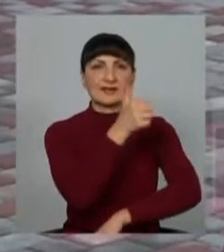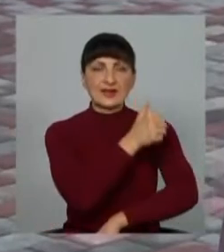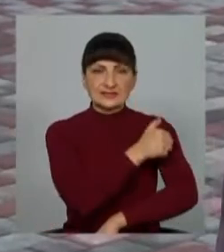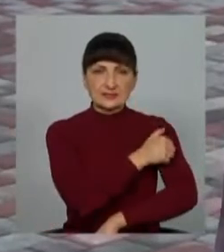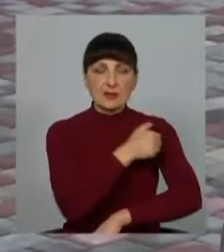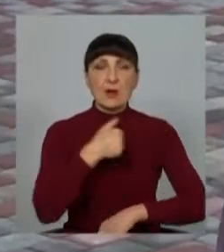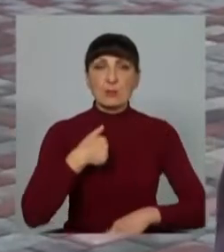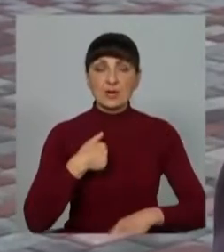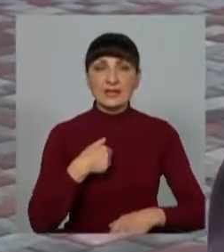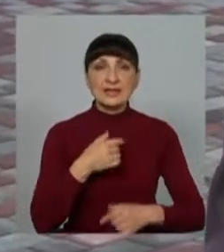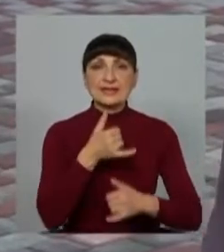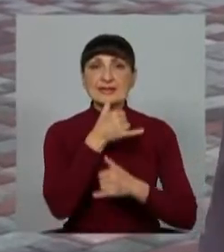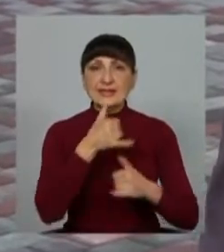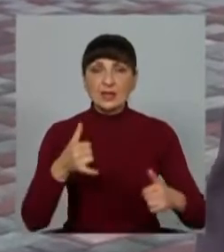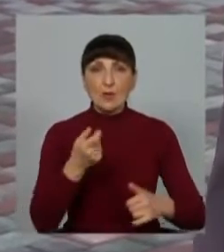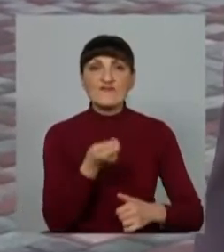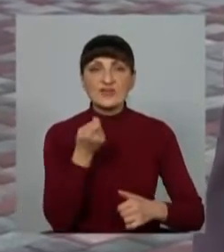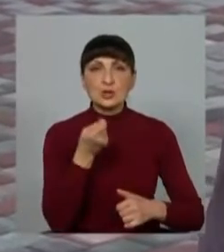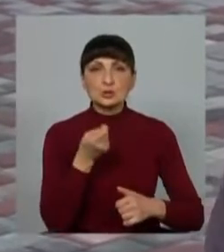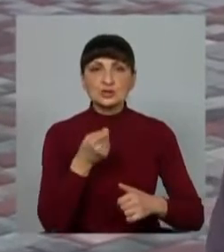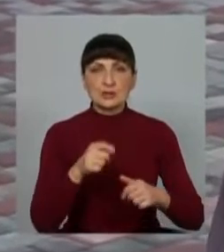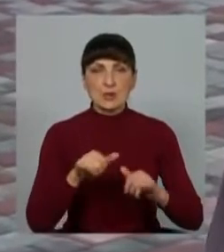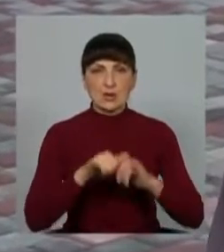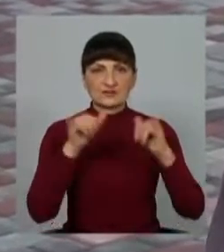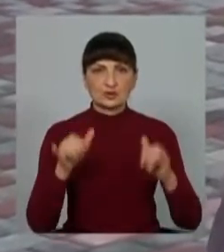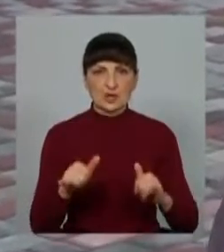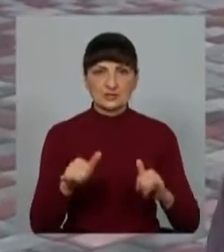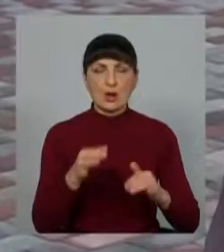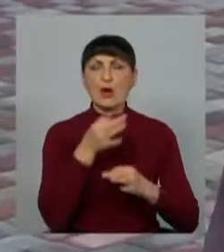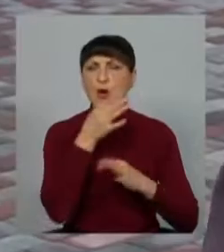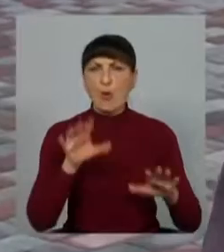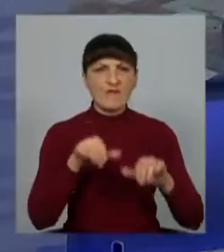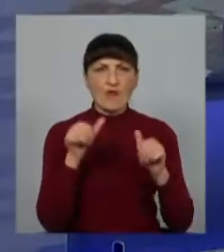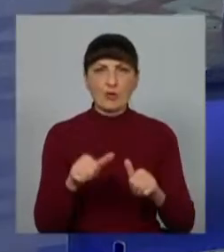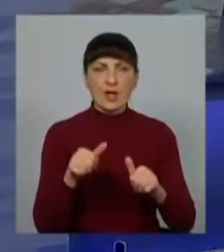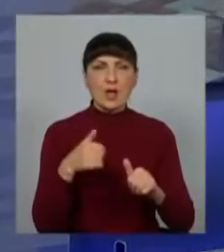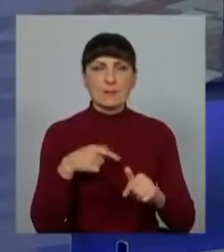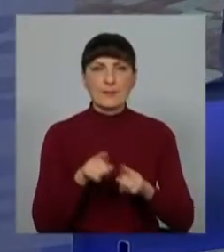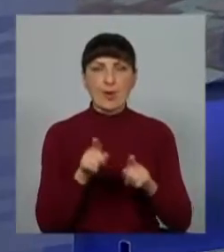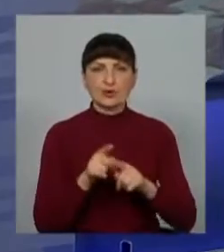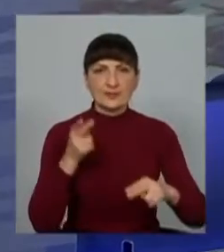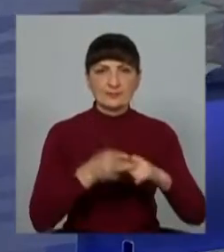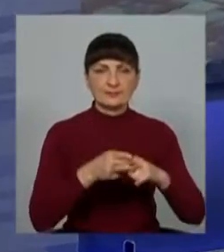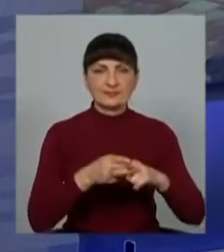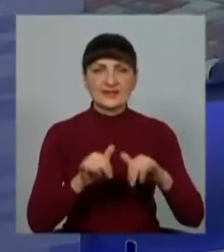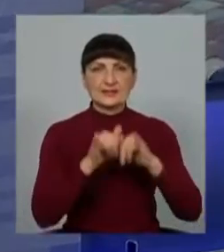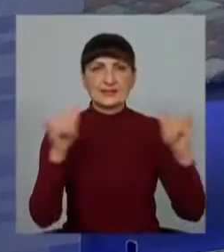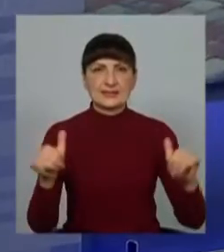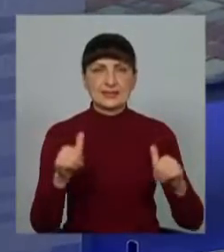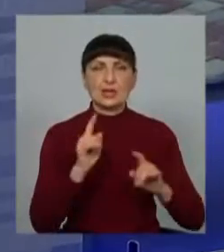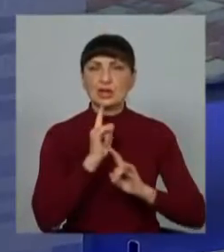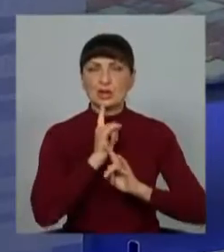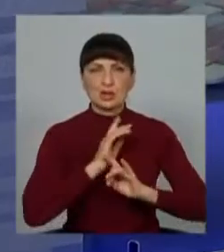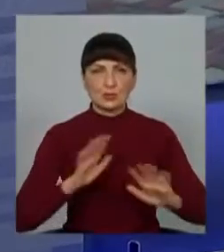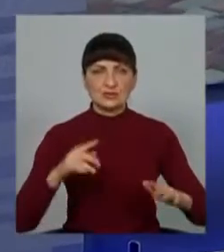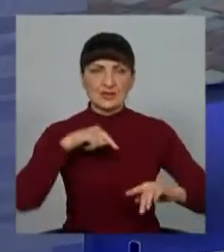привились, мы не даем вирусу шанса, какой бы он ни был, какого он штамма ни был, мы в любом случае будем иметь все виды